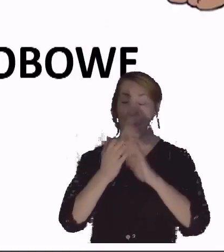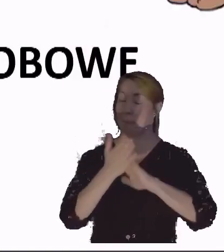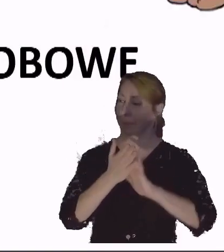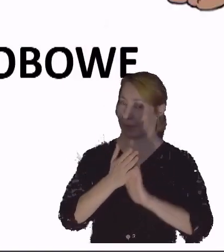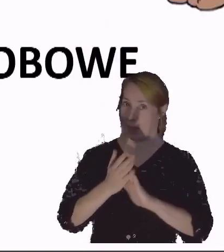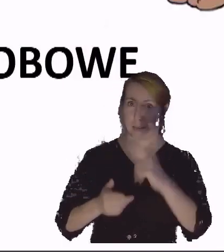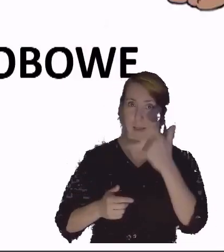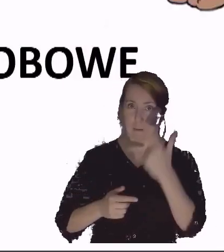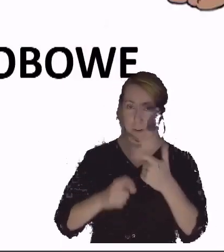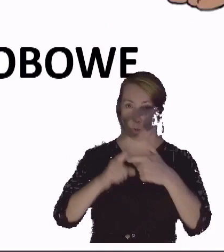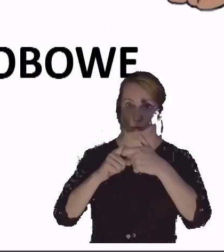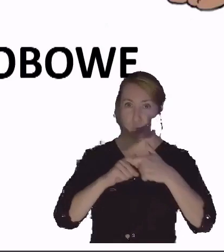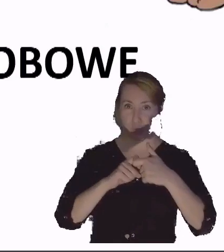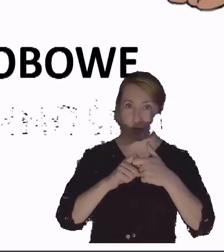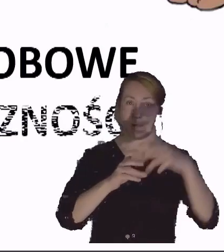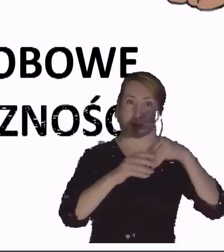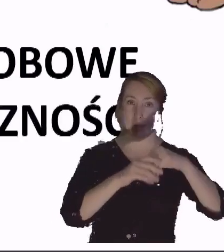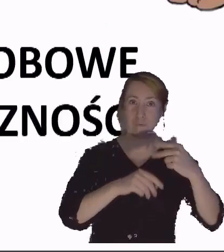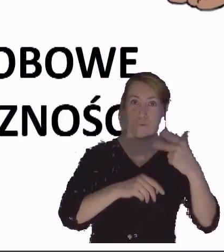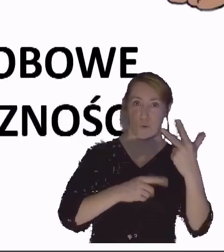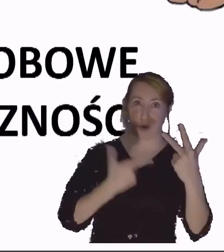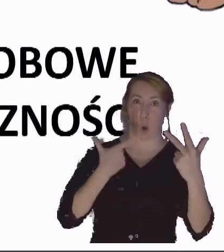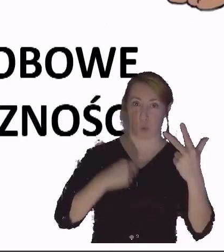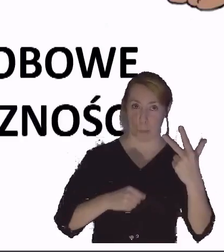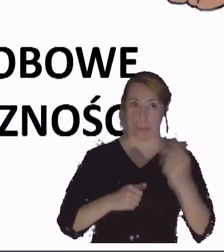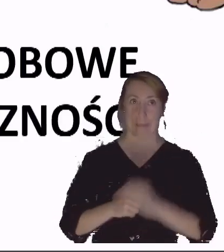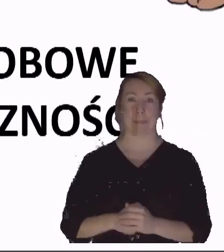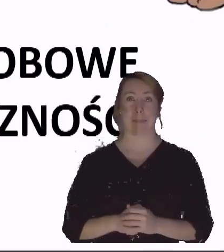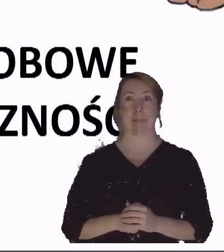dwie drużyny trzyosobowe, dużo tych trójek.